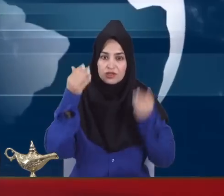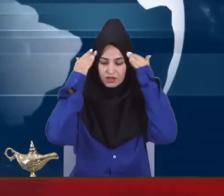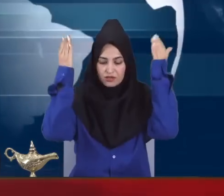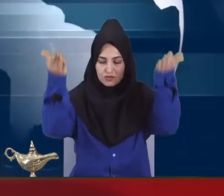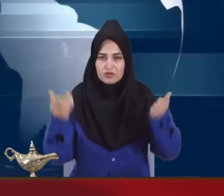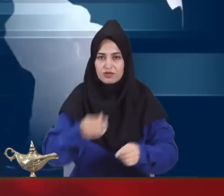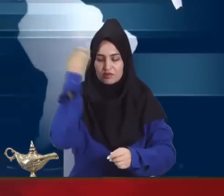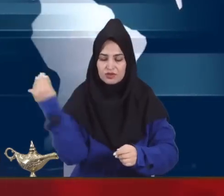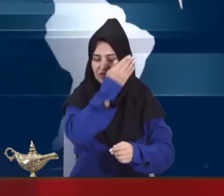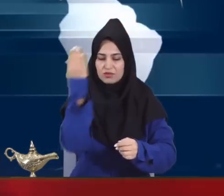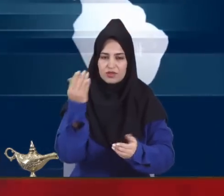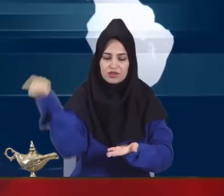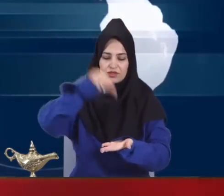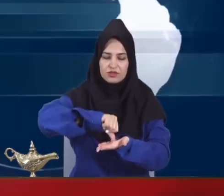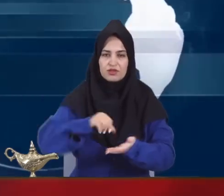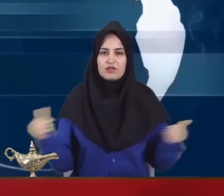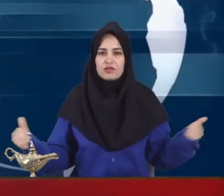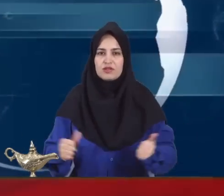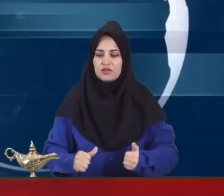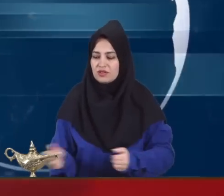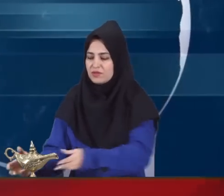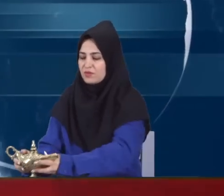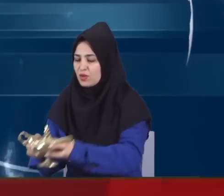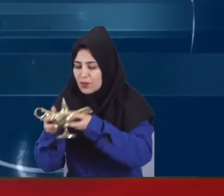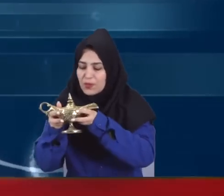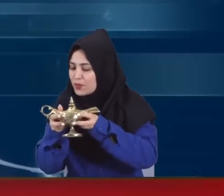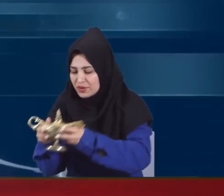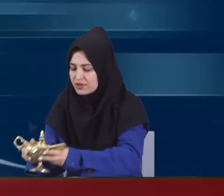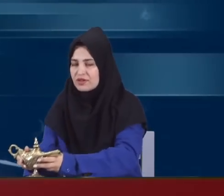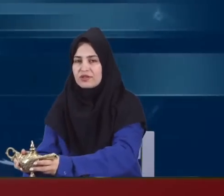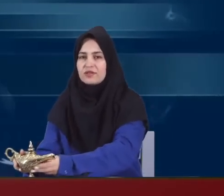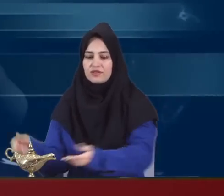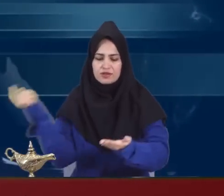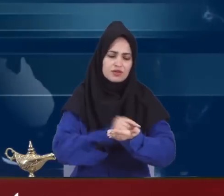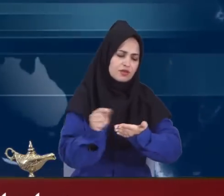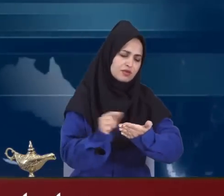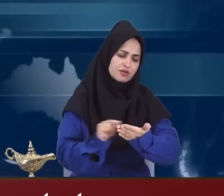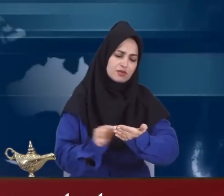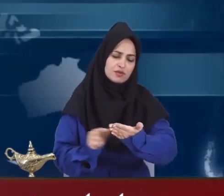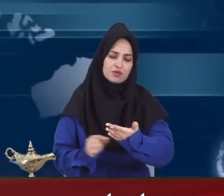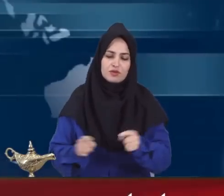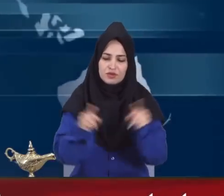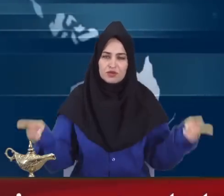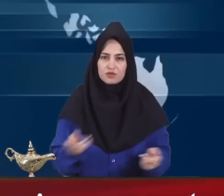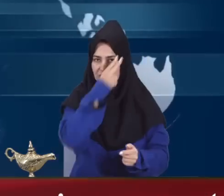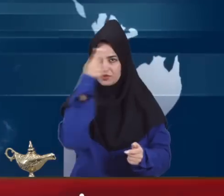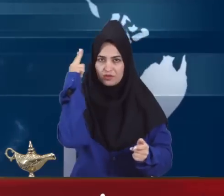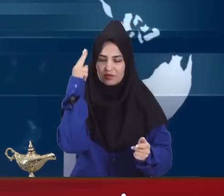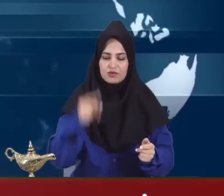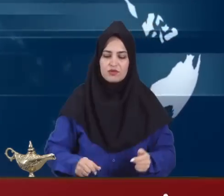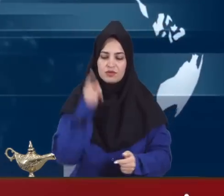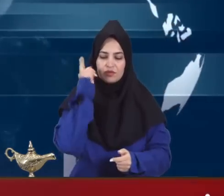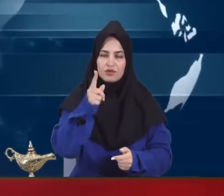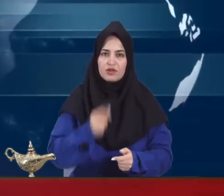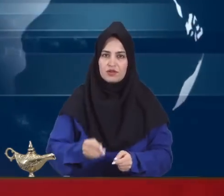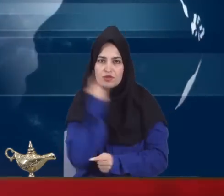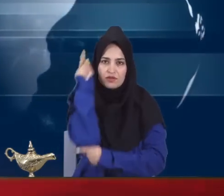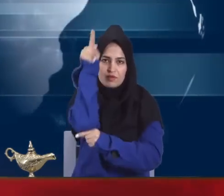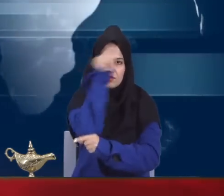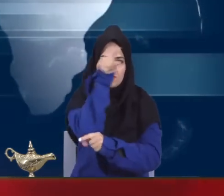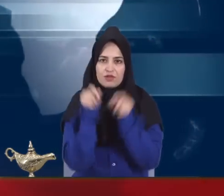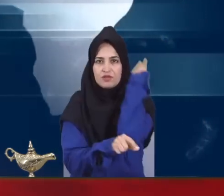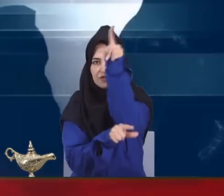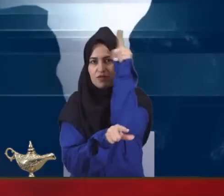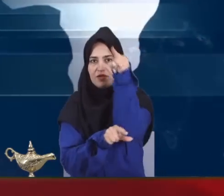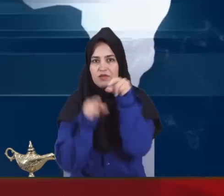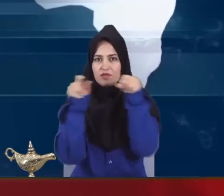است. علی کریمی در همان زمان امضای قرارداد با تیم‌های عربی بند فوش خار و مار را به داور